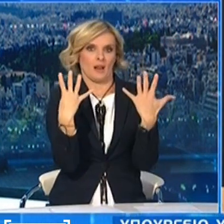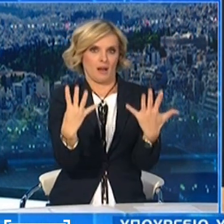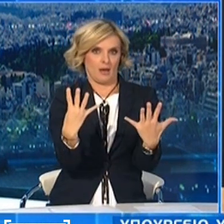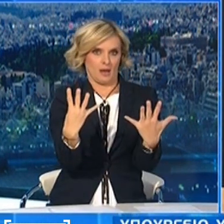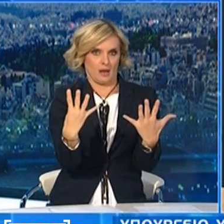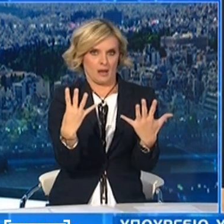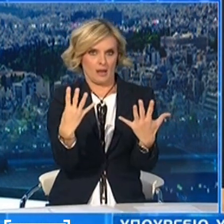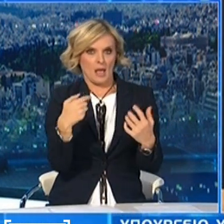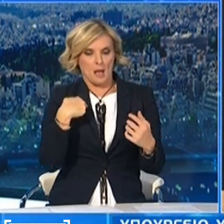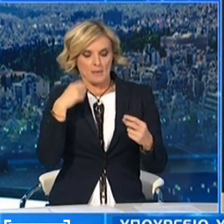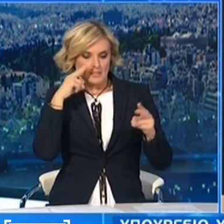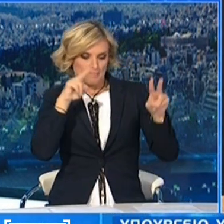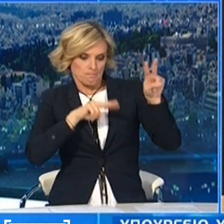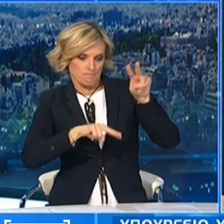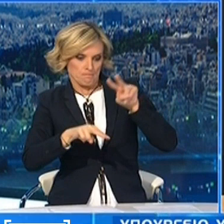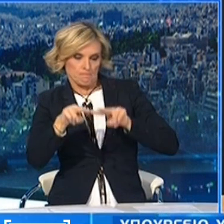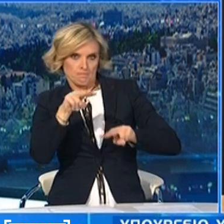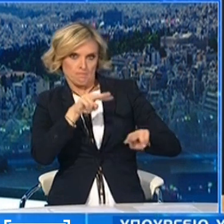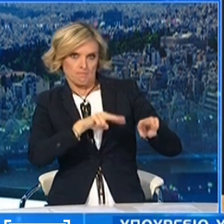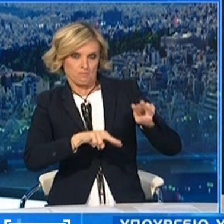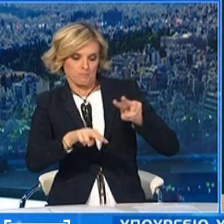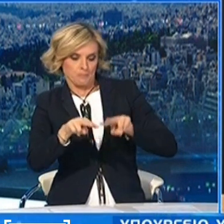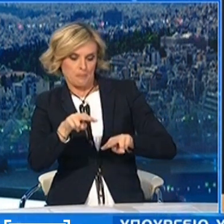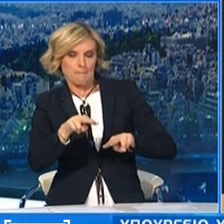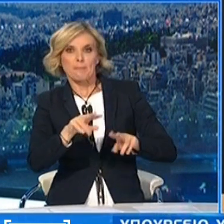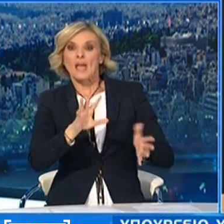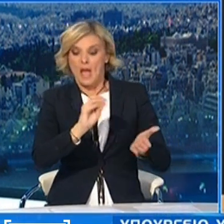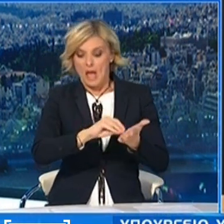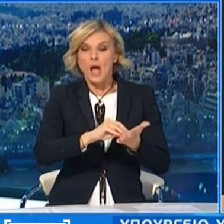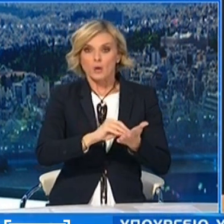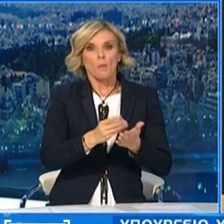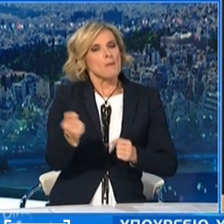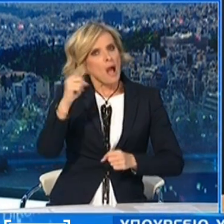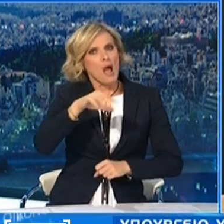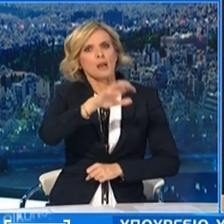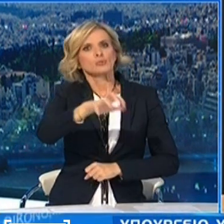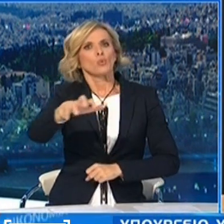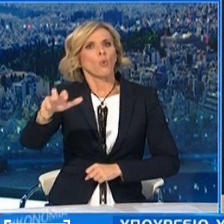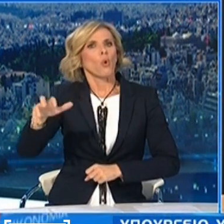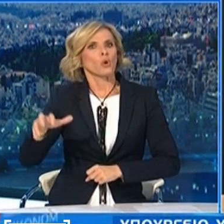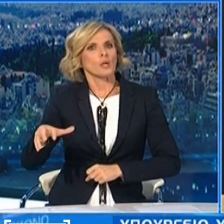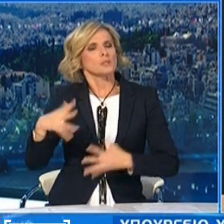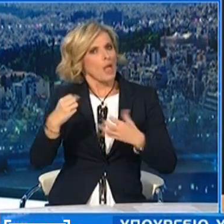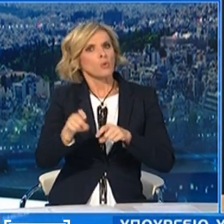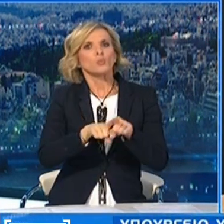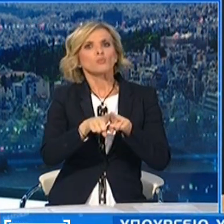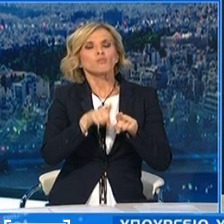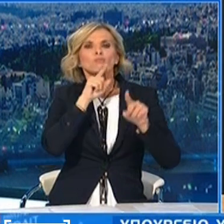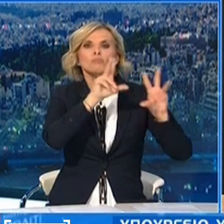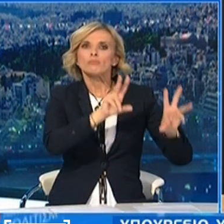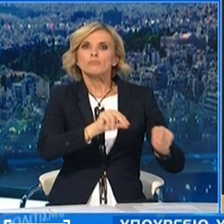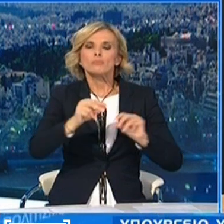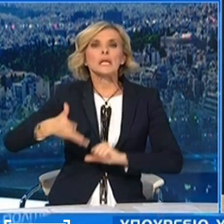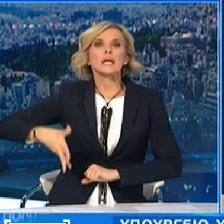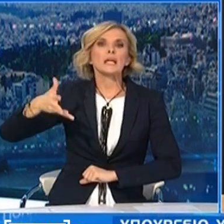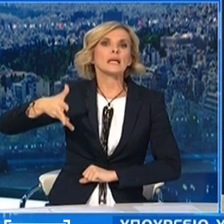Οπότε οι περισσότερες διαγνώσεις αναλογικά πάνε εκεί πέρα. Παρόμοια φαινόμενα έχουμε δει και σε άλλες χώρες. Το θέμα είναι ότι αυτό το